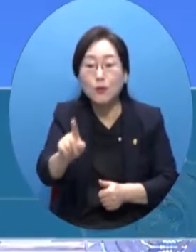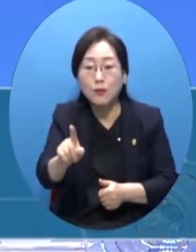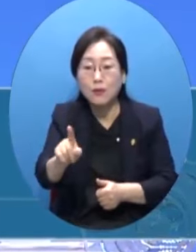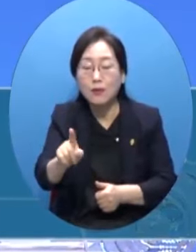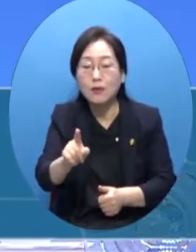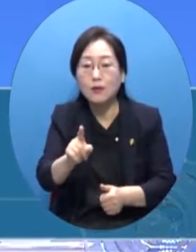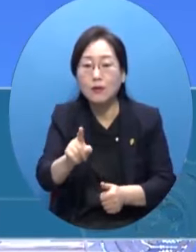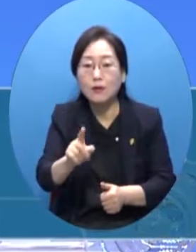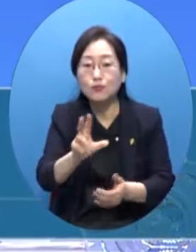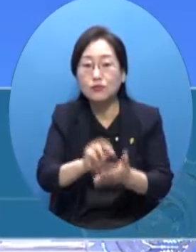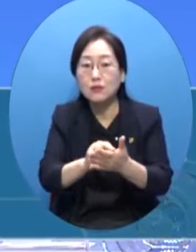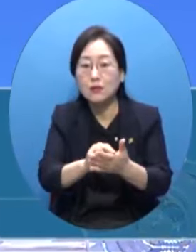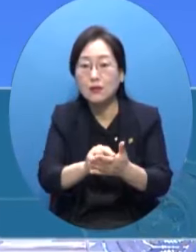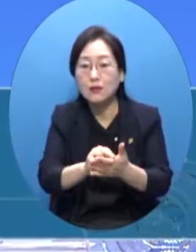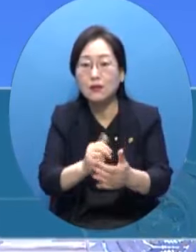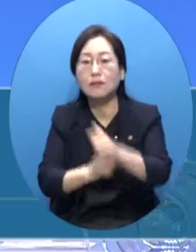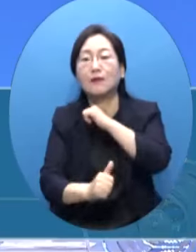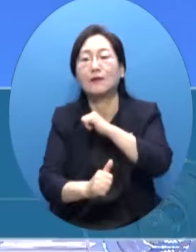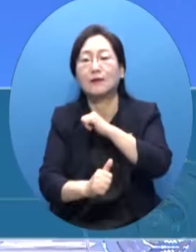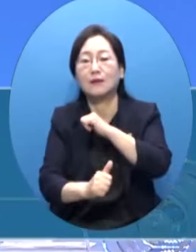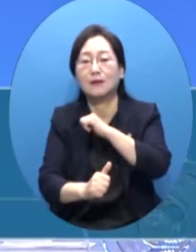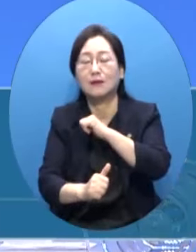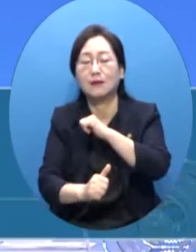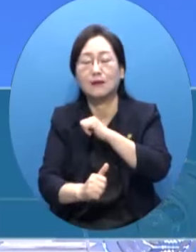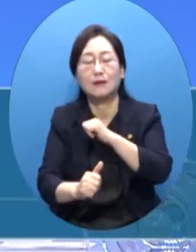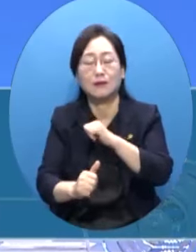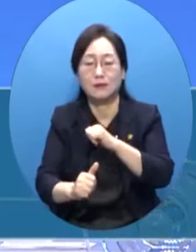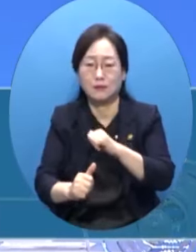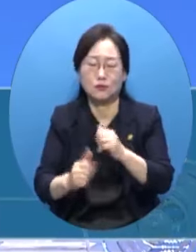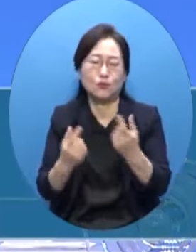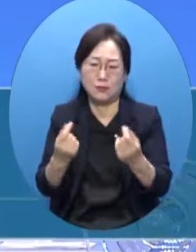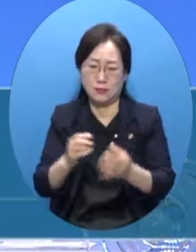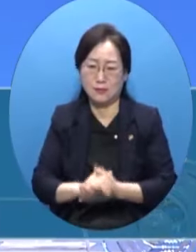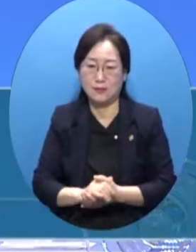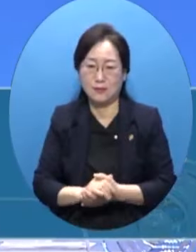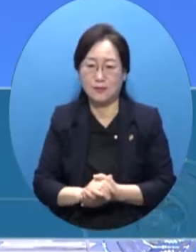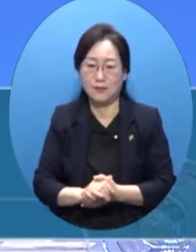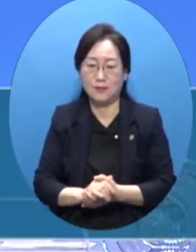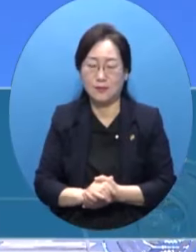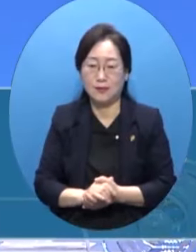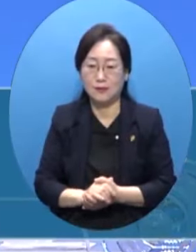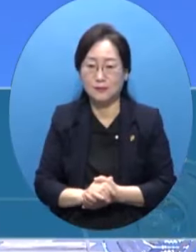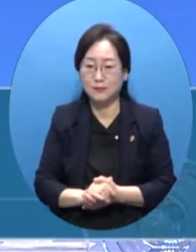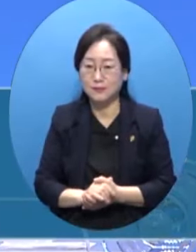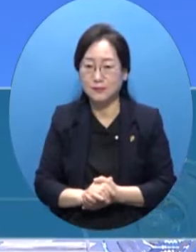앞에 이미 우리는 무너지고 끝이 난 것입니다. 그래서